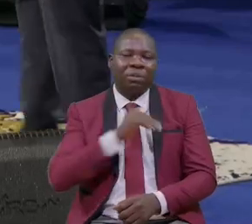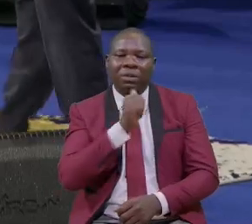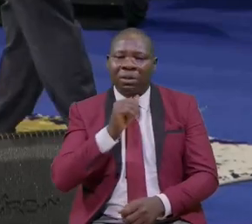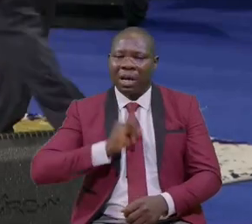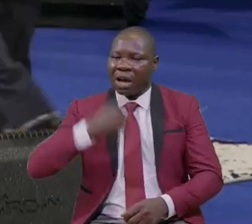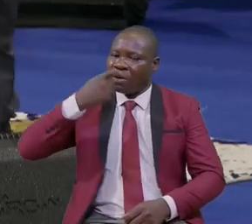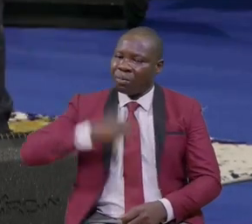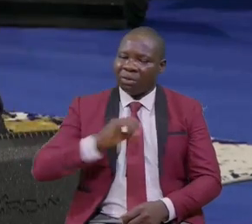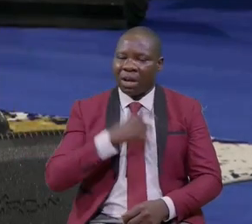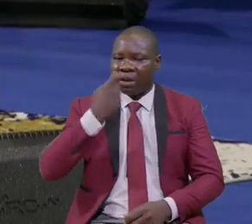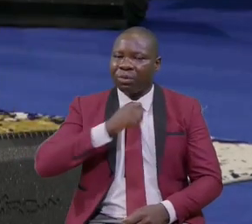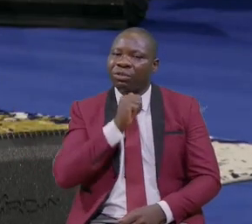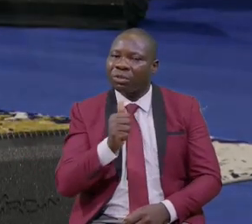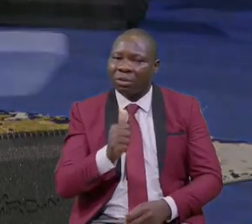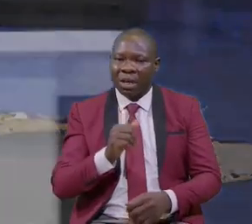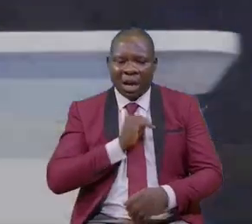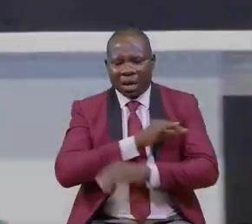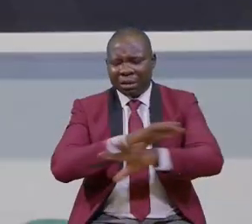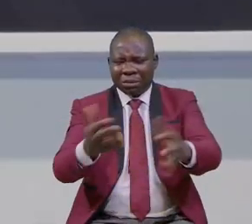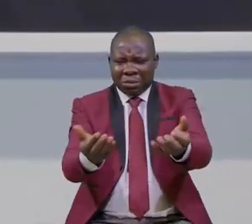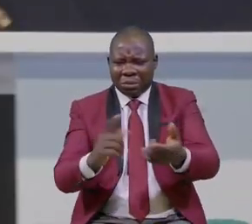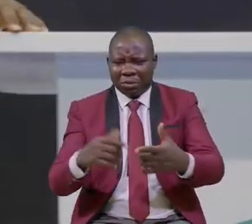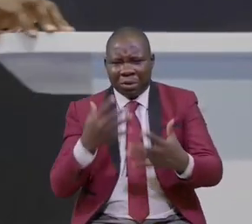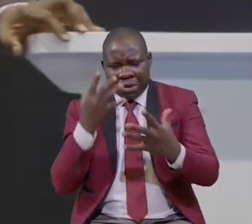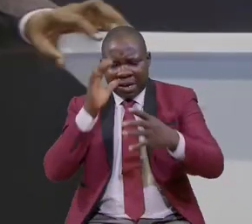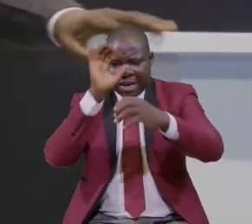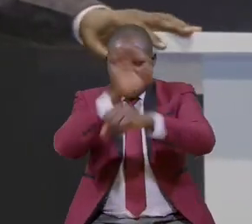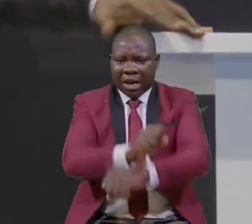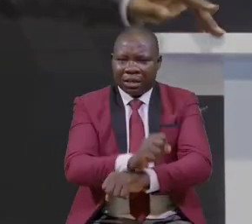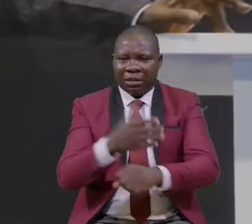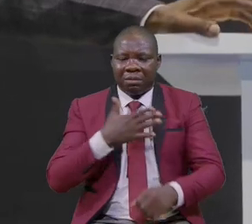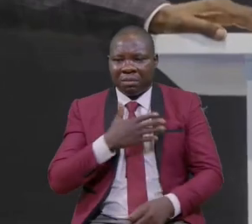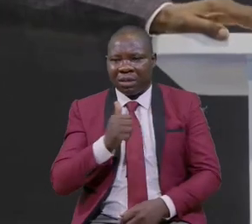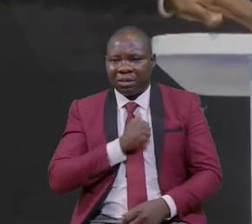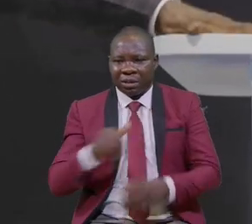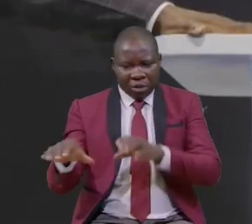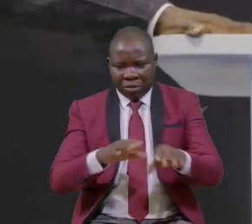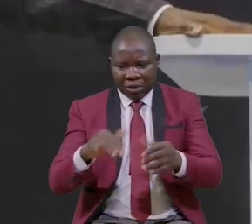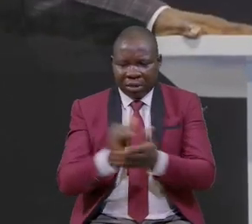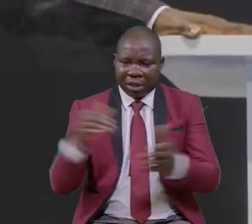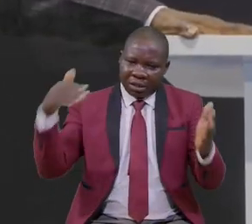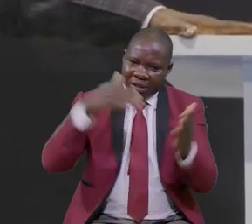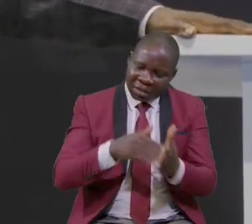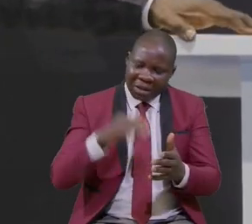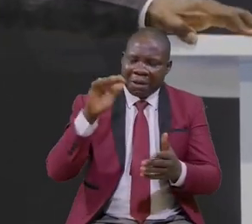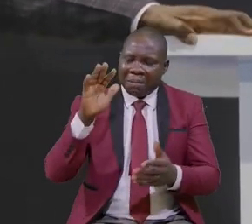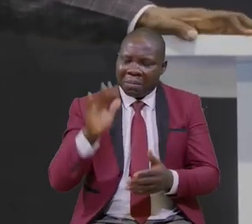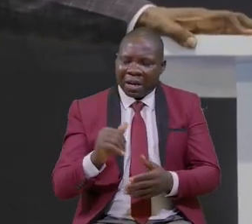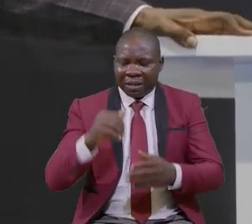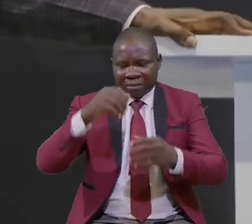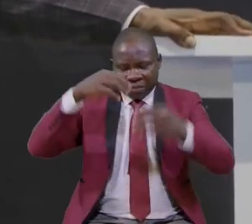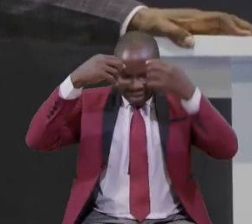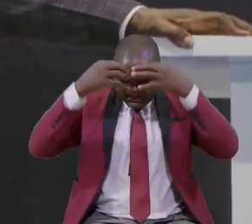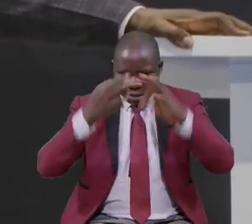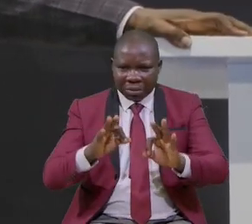dois pas. Ah, je ne veux pas, je ne veux plus me surprendre en train de faire la chose là. Les résolutions, est-ce que ce n'est pas les résolutions que